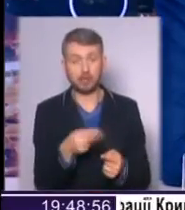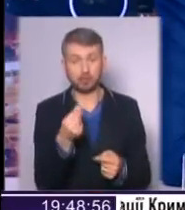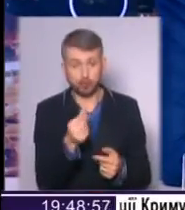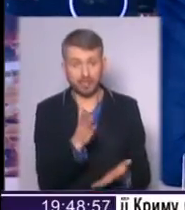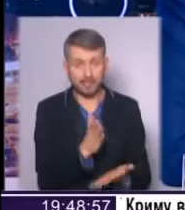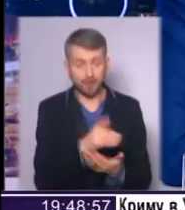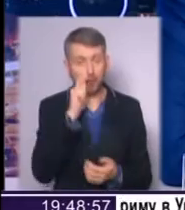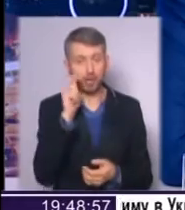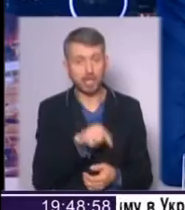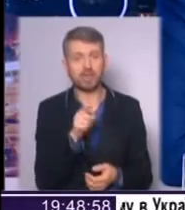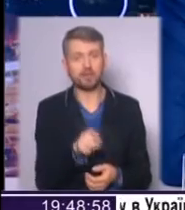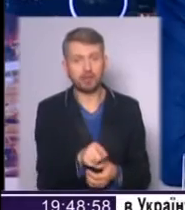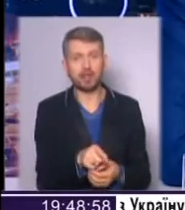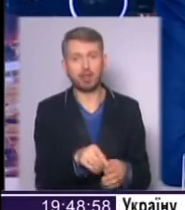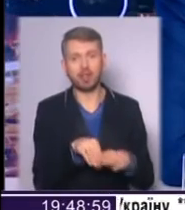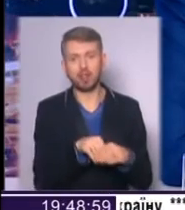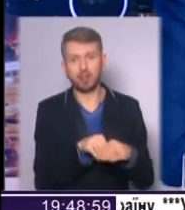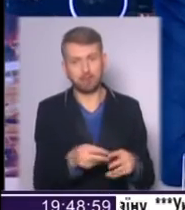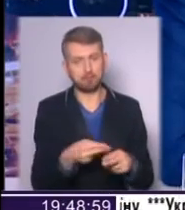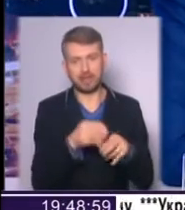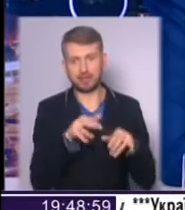насправді є в Україні, він лежить просто без діла.